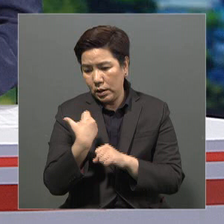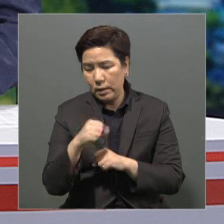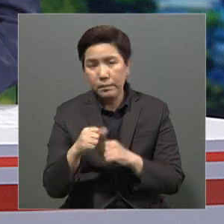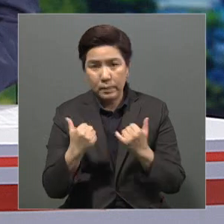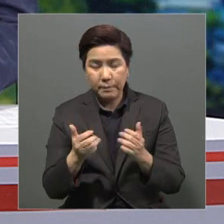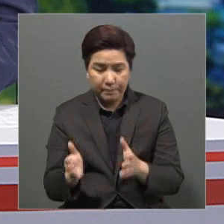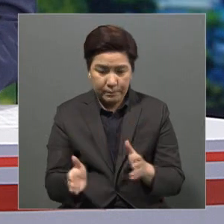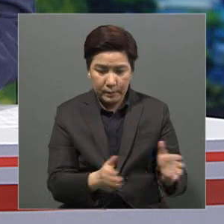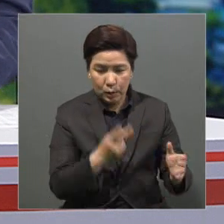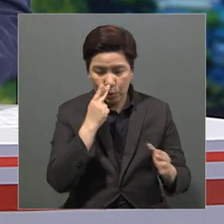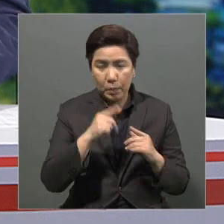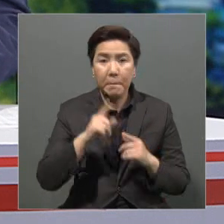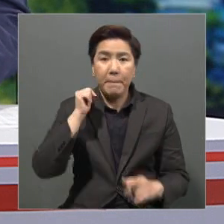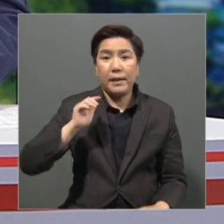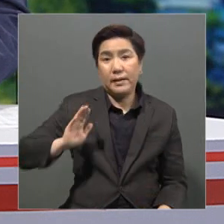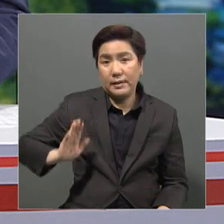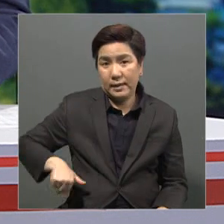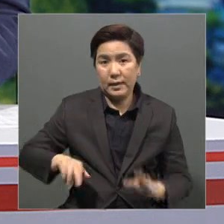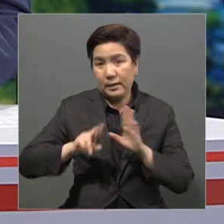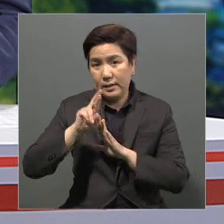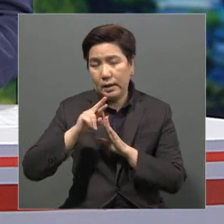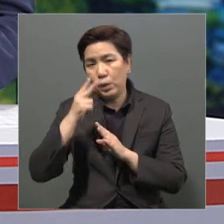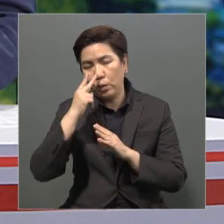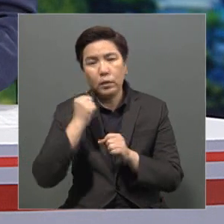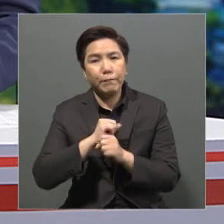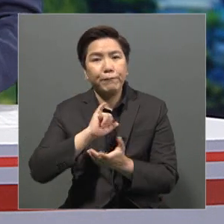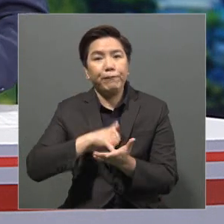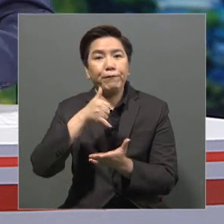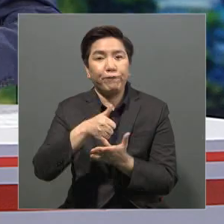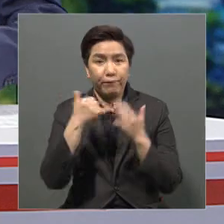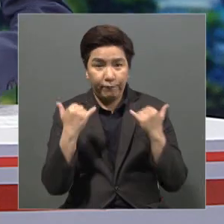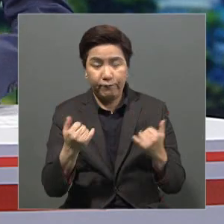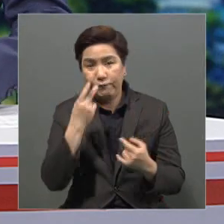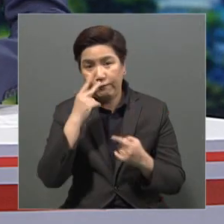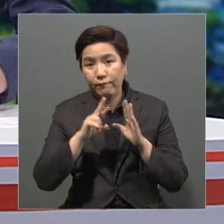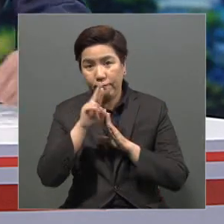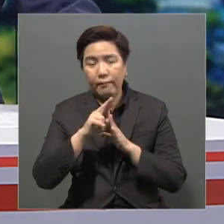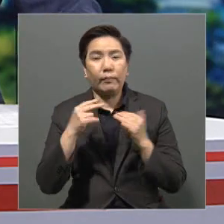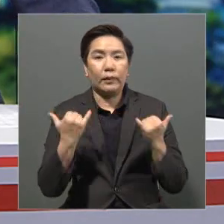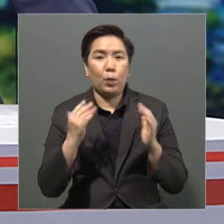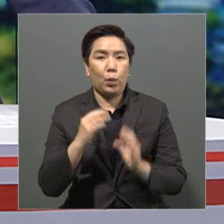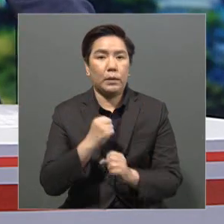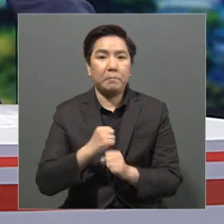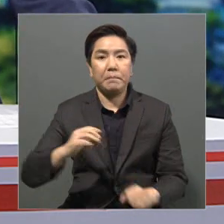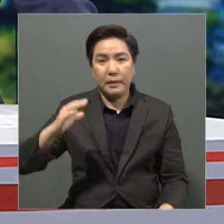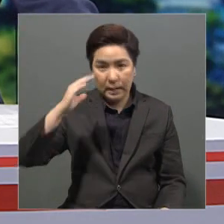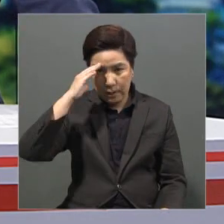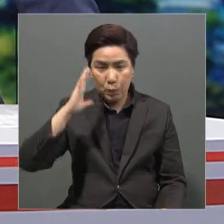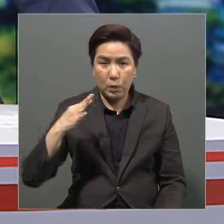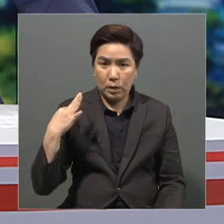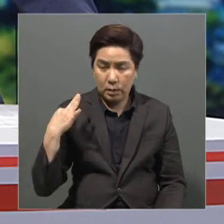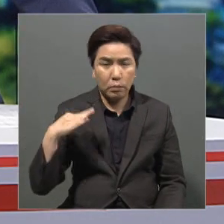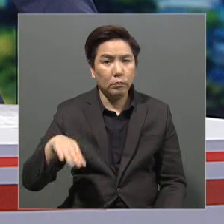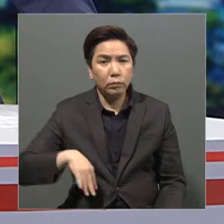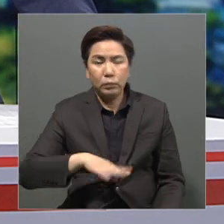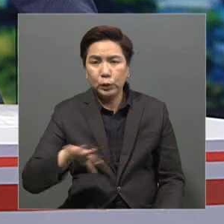ขึ้นไปดูที่แม่สายกันนะครับไปดูความคืบหน้าในการฟื้นฟูที่อำเภอแม่สายเชียงรายกันครับเจ้าหน้าที่ทหารแลก็อาสาสมัครก็